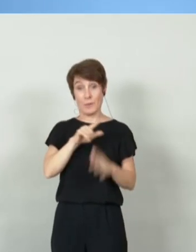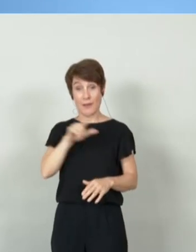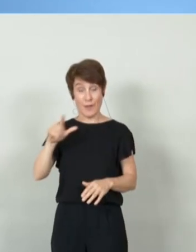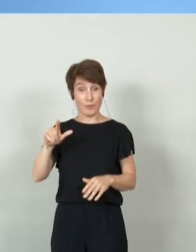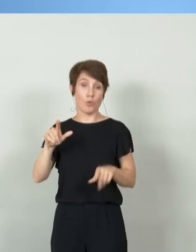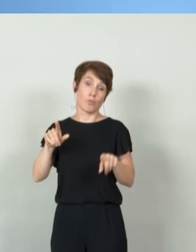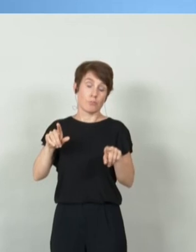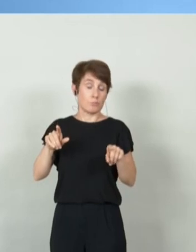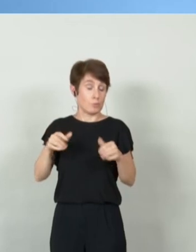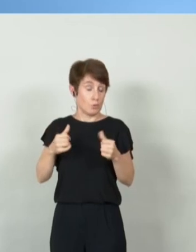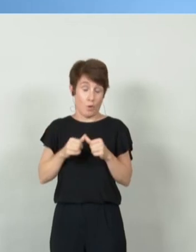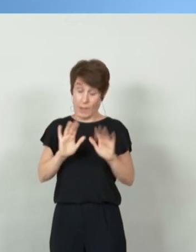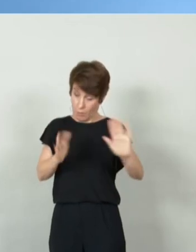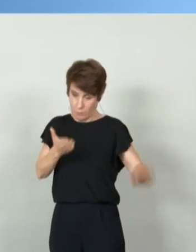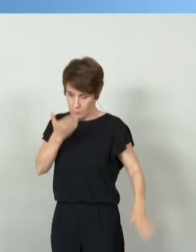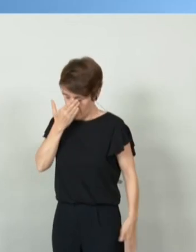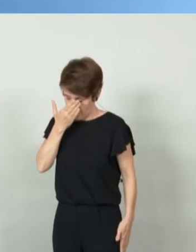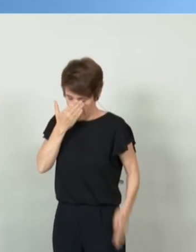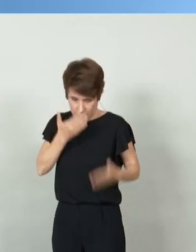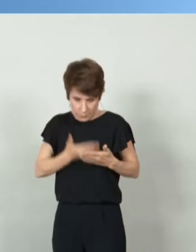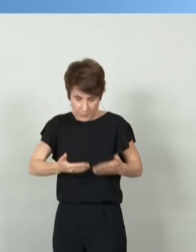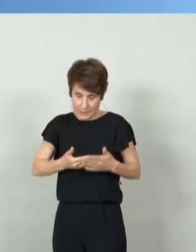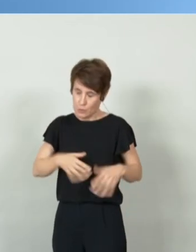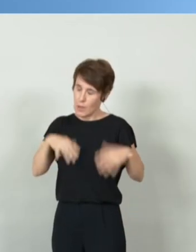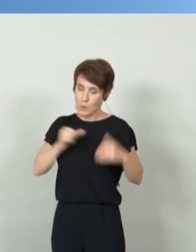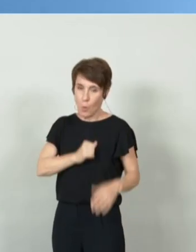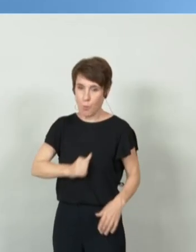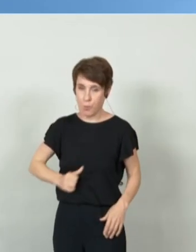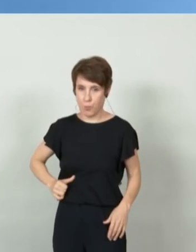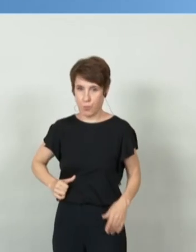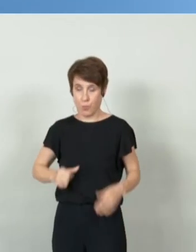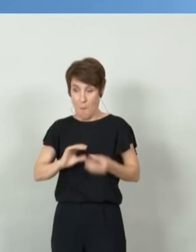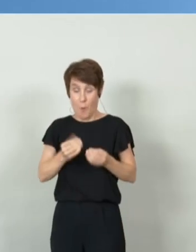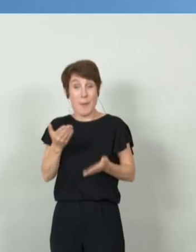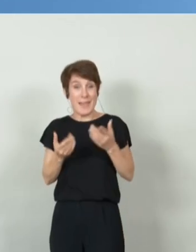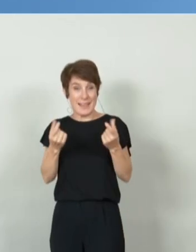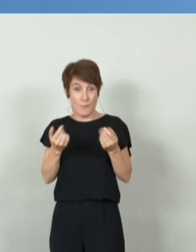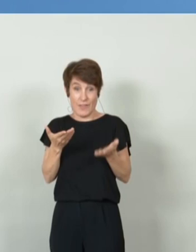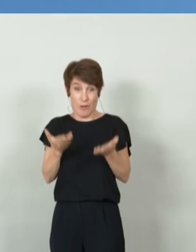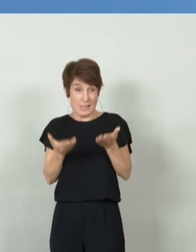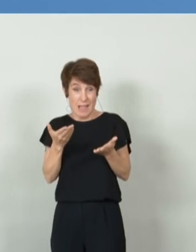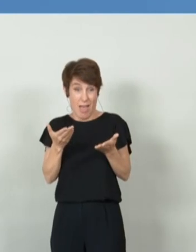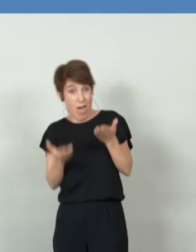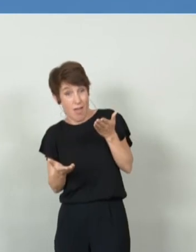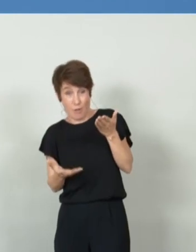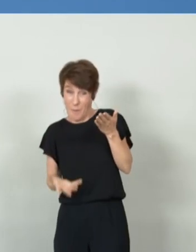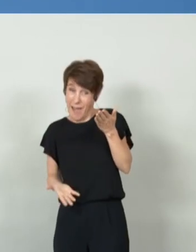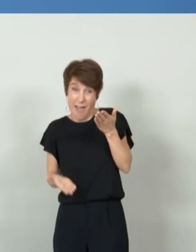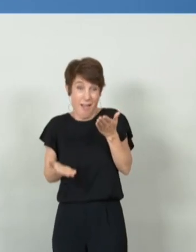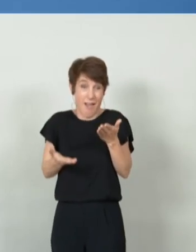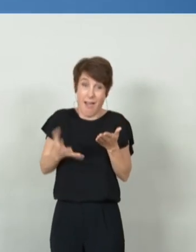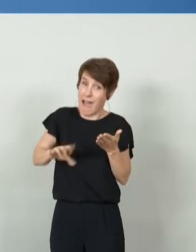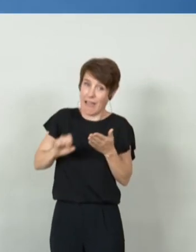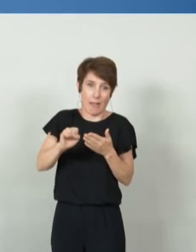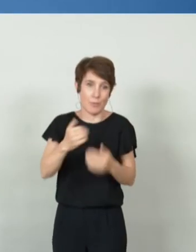récréation en nous mettant dos au mur face à la réalité de notre équilibre financier équilibre désormais considéré comme irrécupérable ainsi